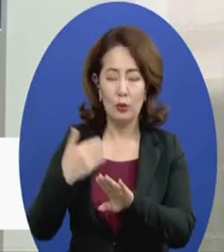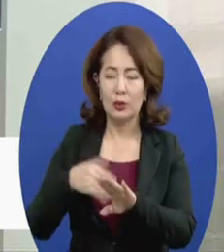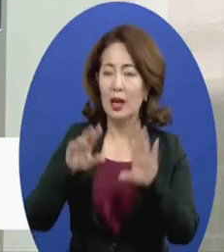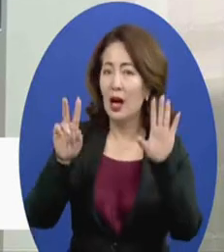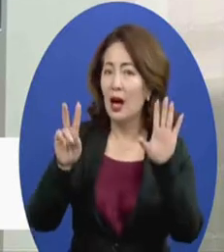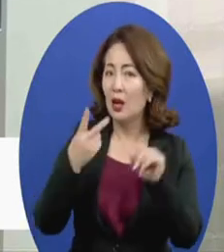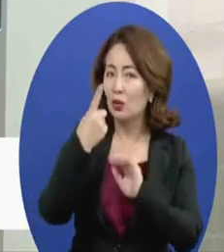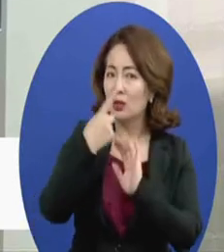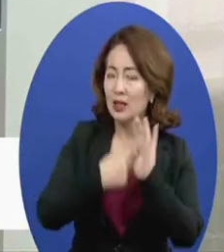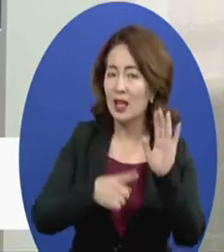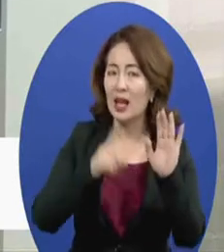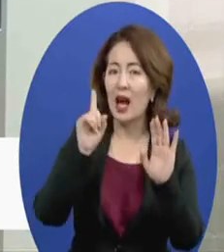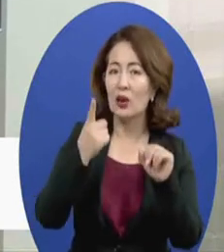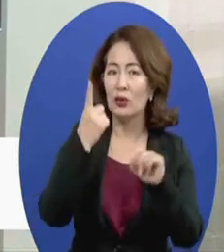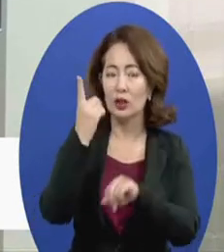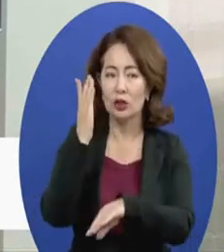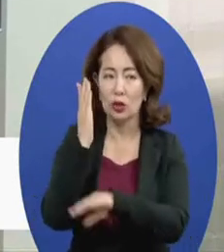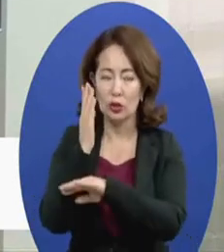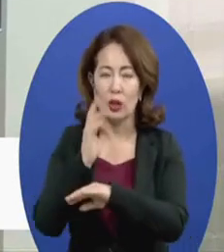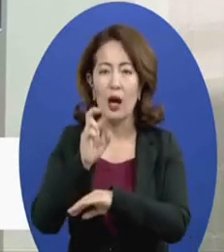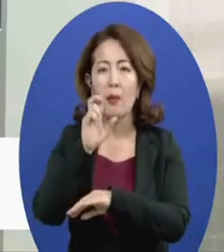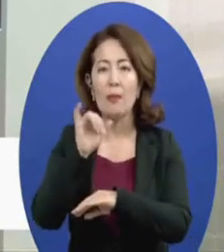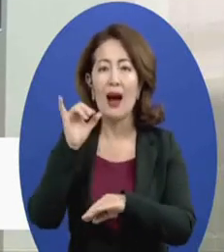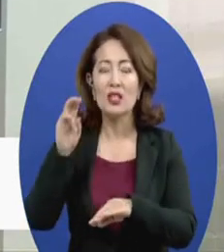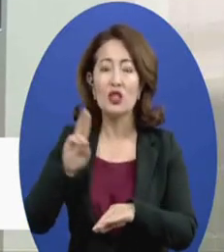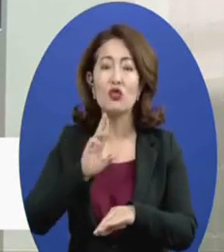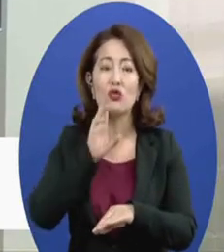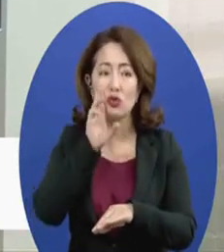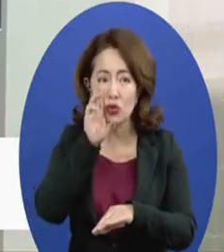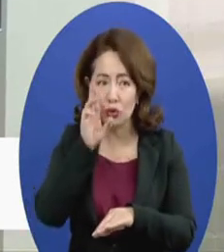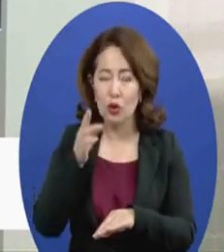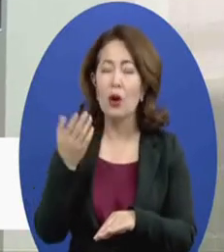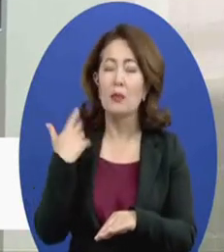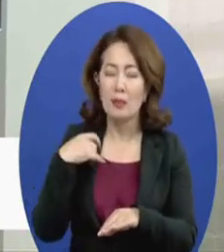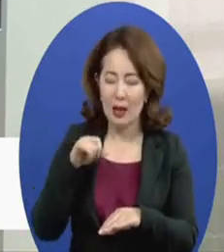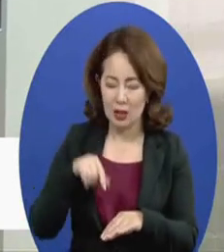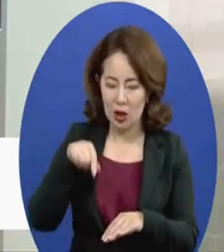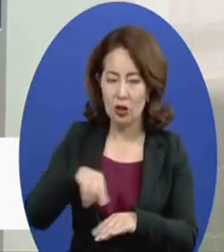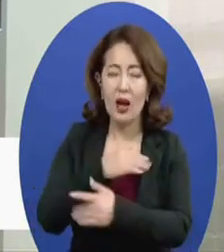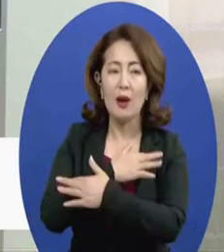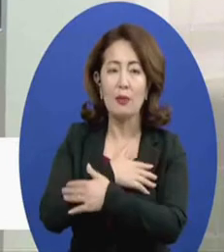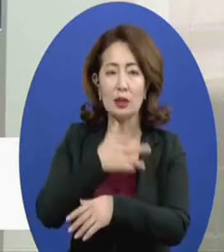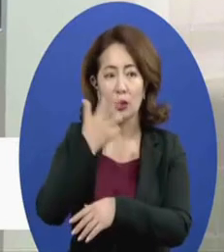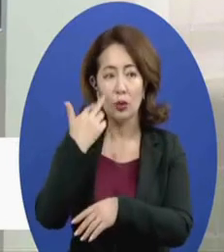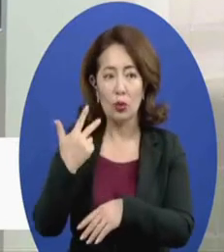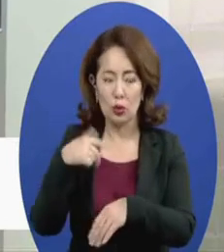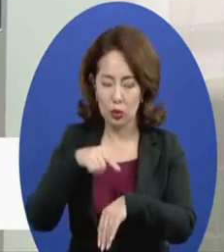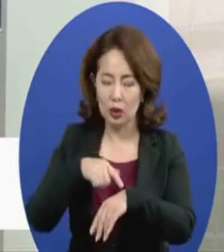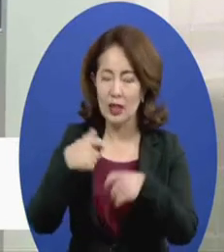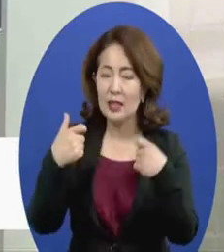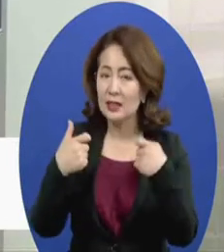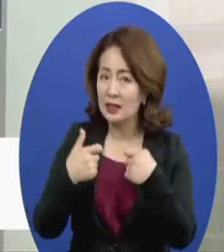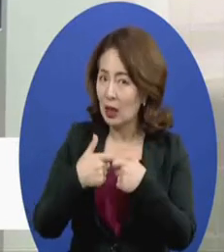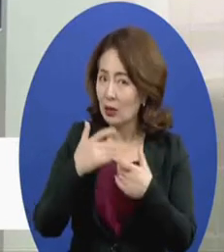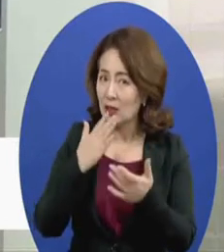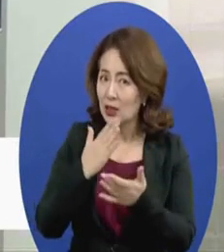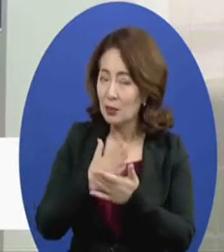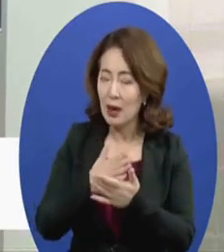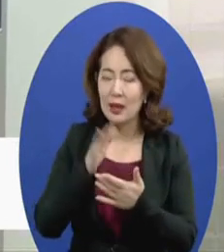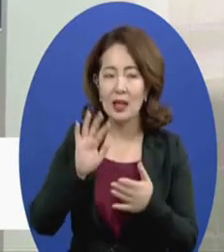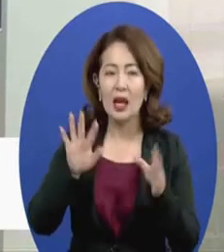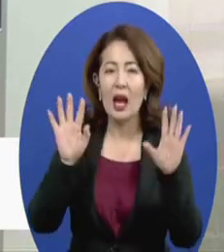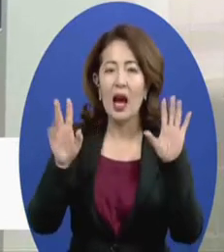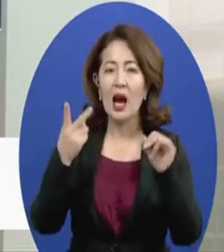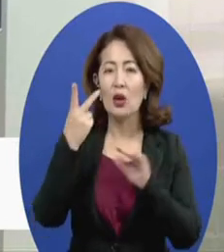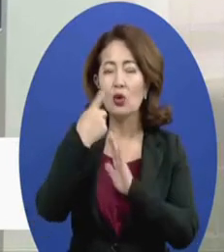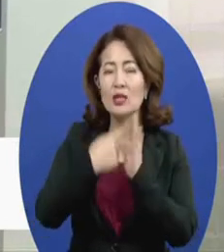сарын 11-нд 06 гэдэг бол баасан гарагийн өглөө байгаа. Нэгэсний амралтын 3 өдөр үндсэндээ энэ өдрүүдэд давхцаж байгаа. Бид нар 14-ний өдөр